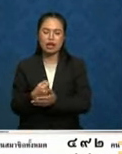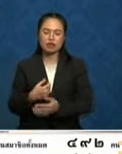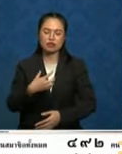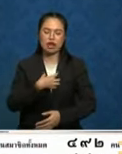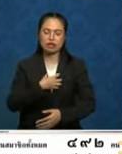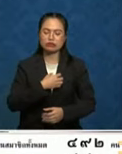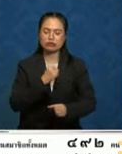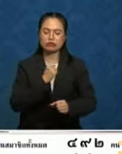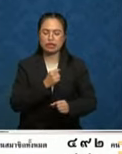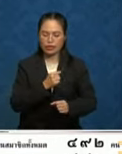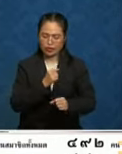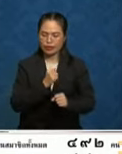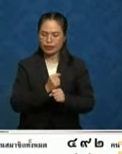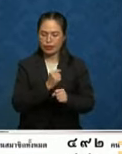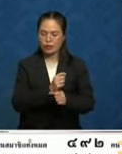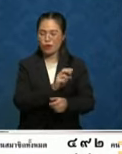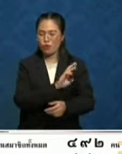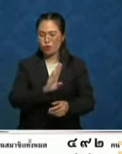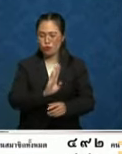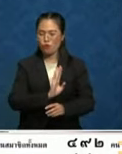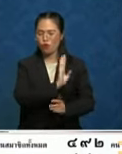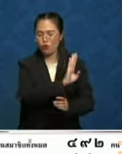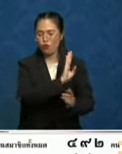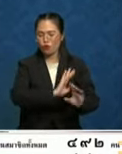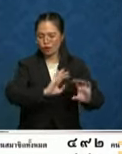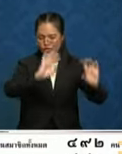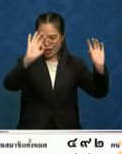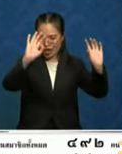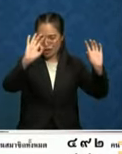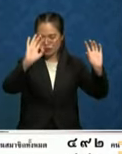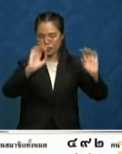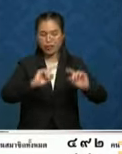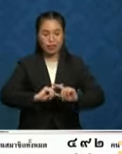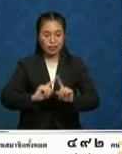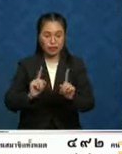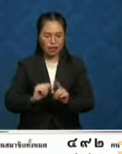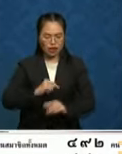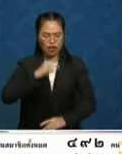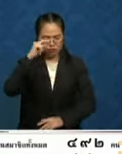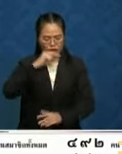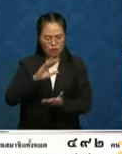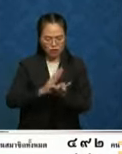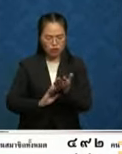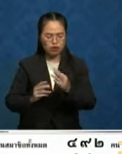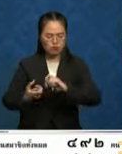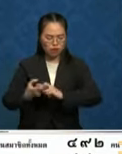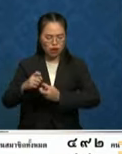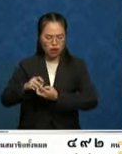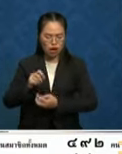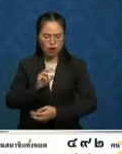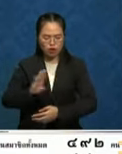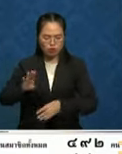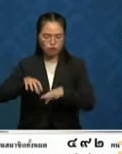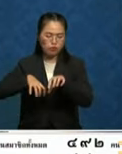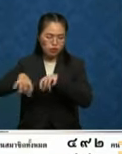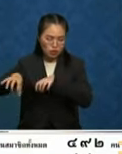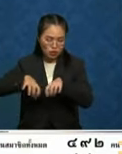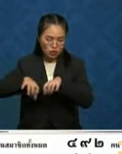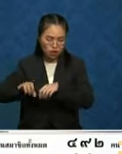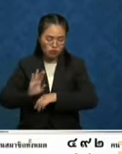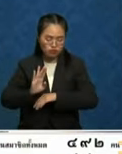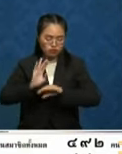ราชการแต่ต้องยามรับว่าระบบราชการของเรานั้นมีปัญหาในเรื่องของการบริหารการจัด